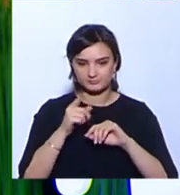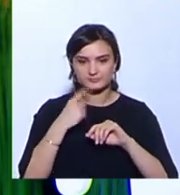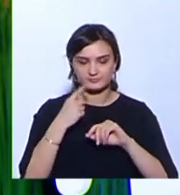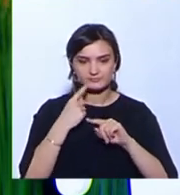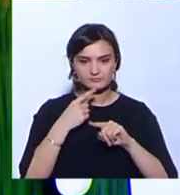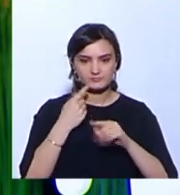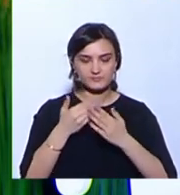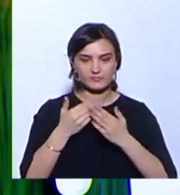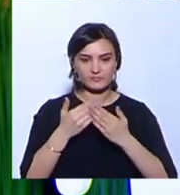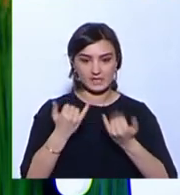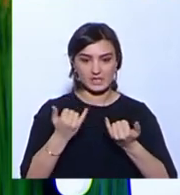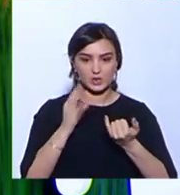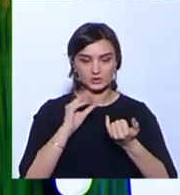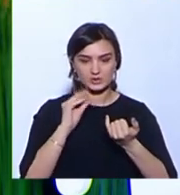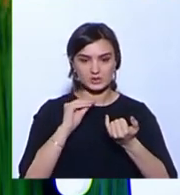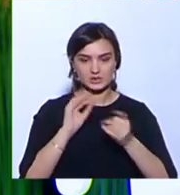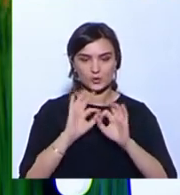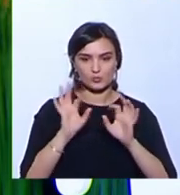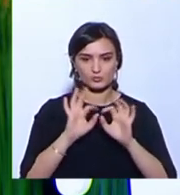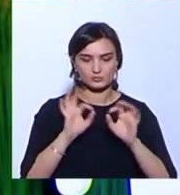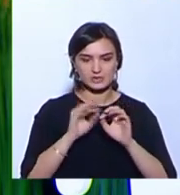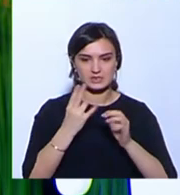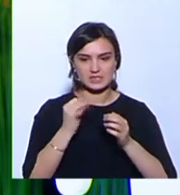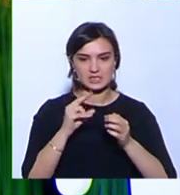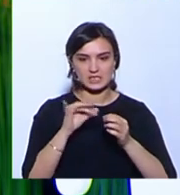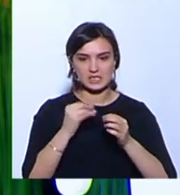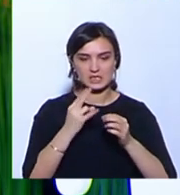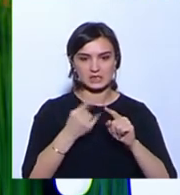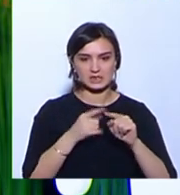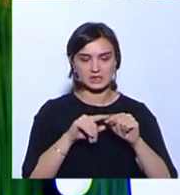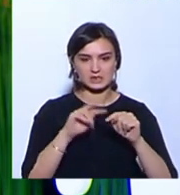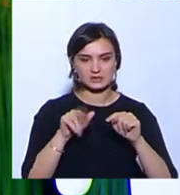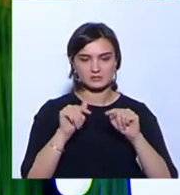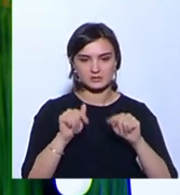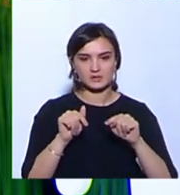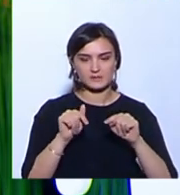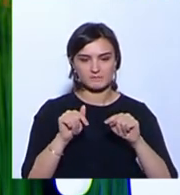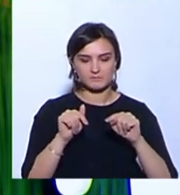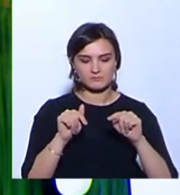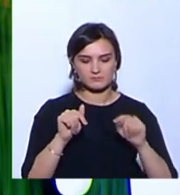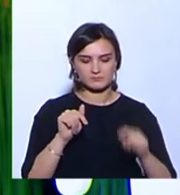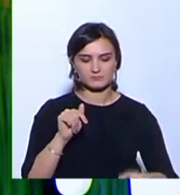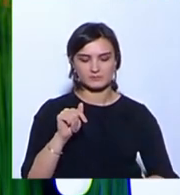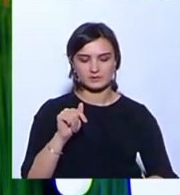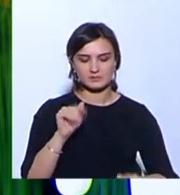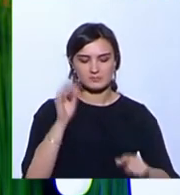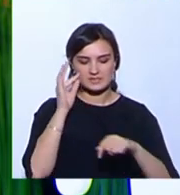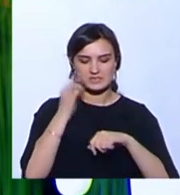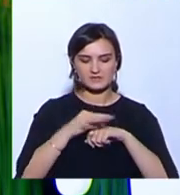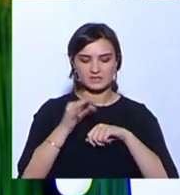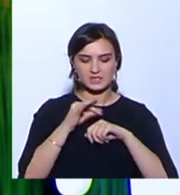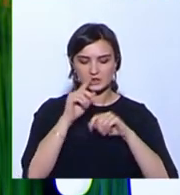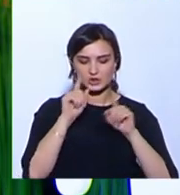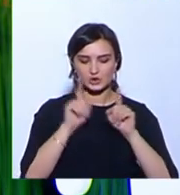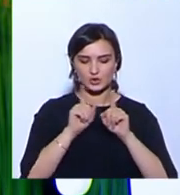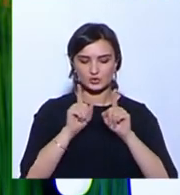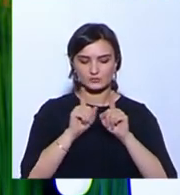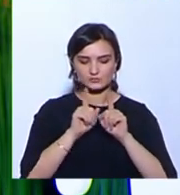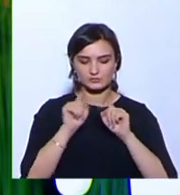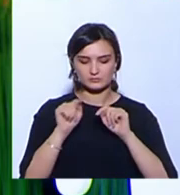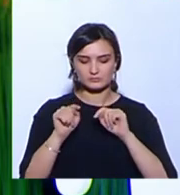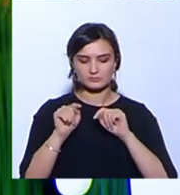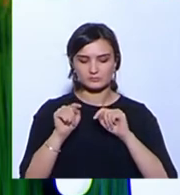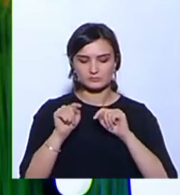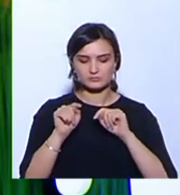შორის აი ახლა როდესაც საუბრობდი ცელიაკია და თქვათ ბუდობრივი ცვენათ მის თითქოს შეუსაბამო საკითხებია,